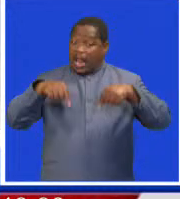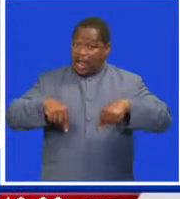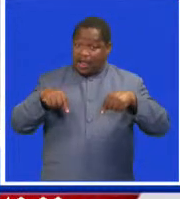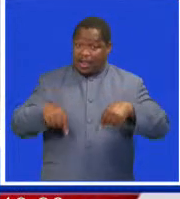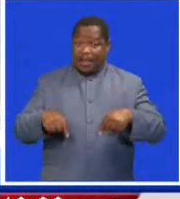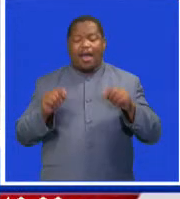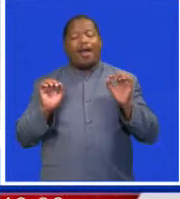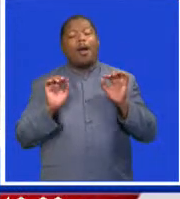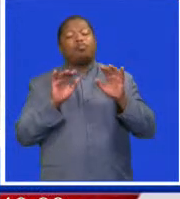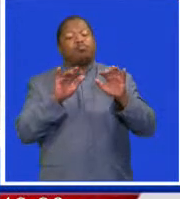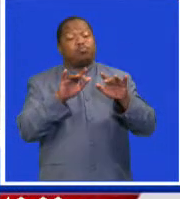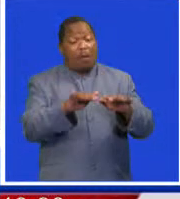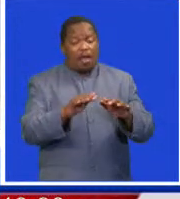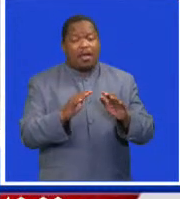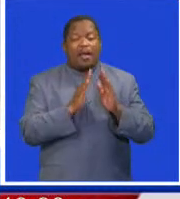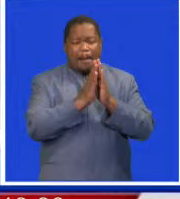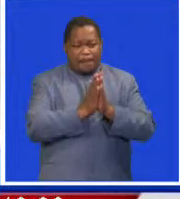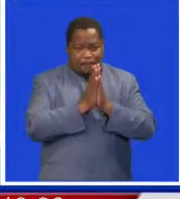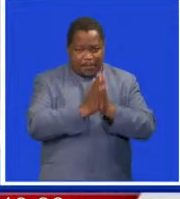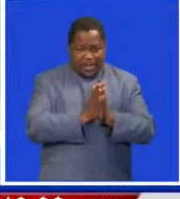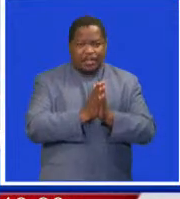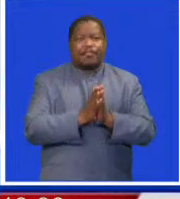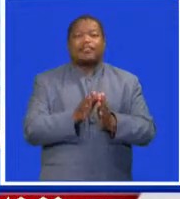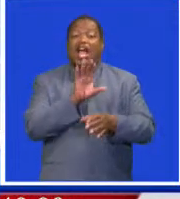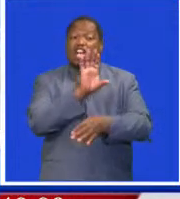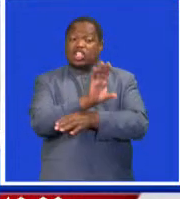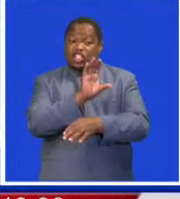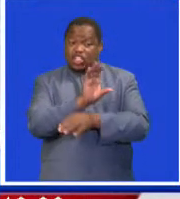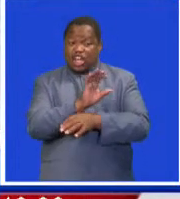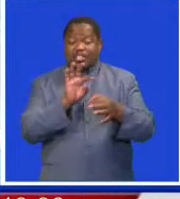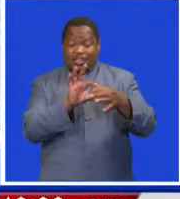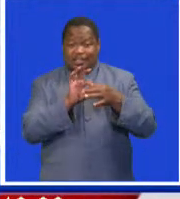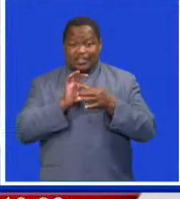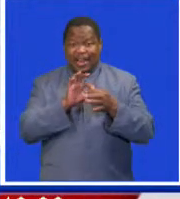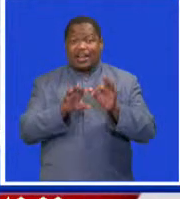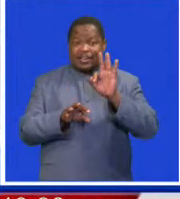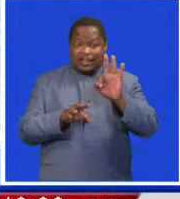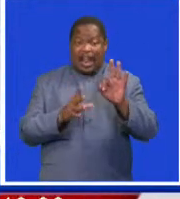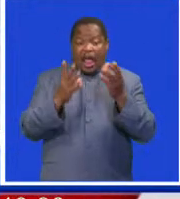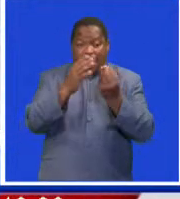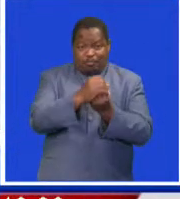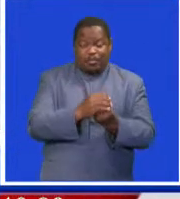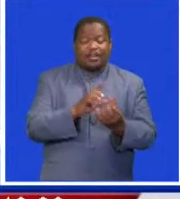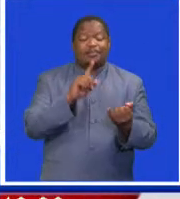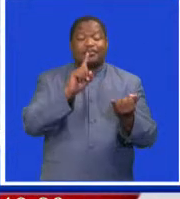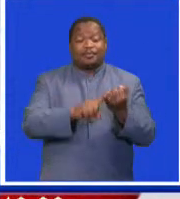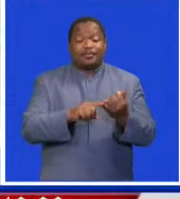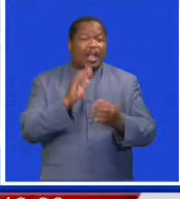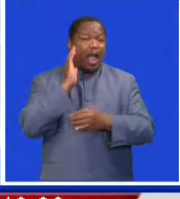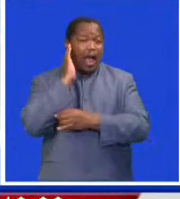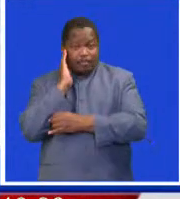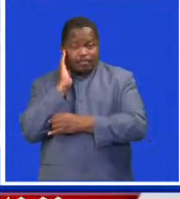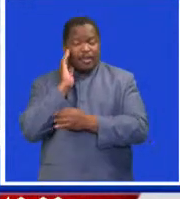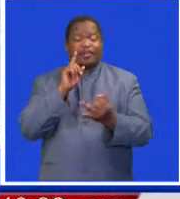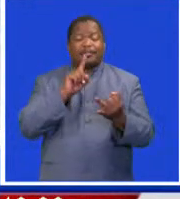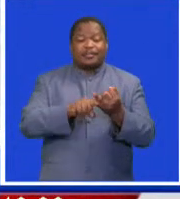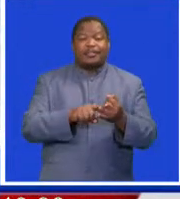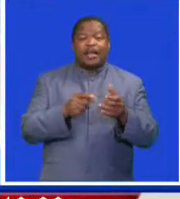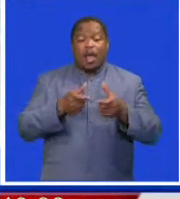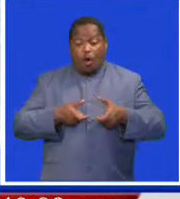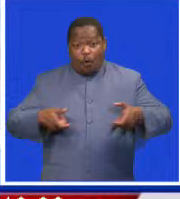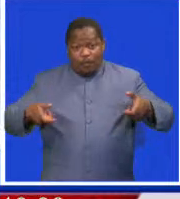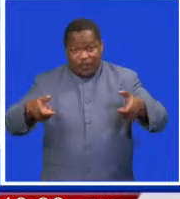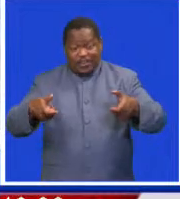netingungu temabandla letinsathu talapha eveni lokuyi League of African Churches, Conference of Churches kanye ne Council